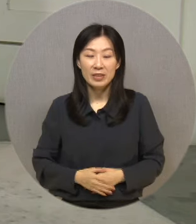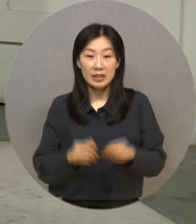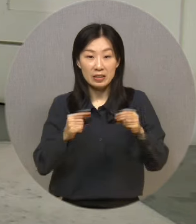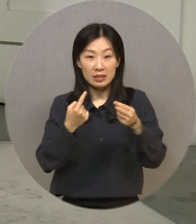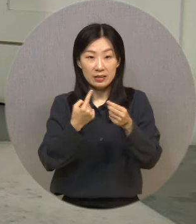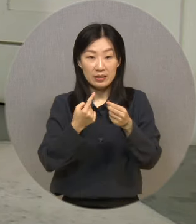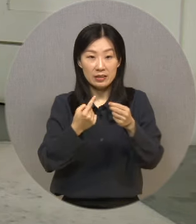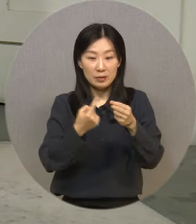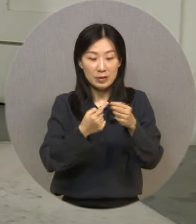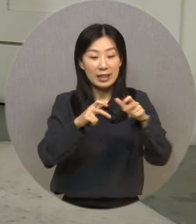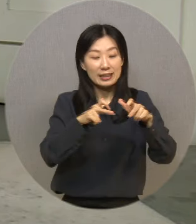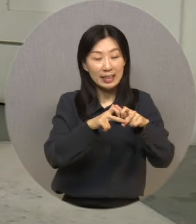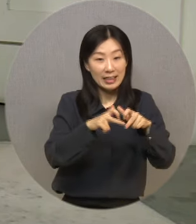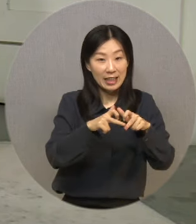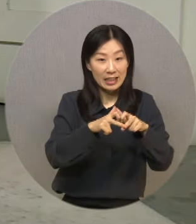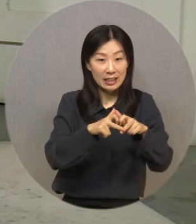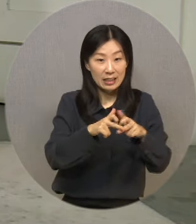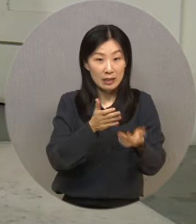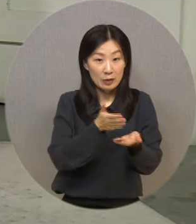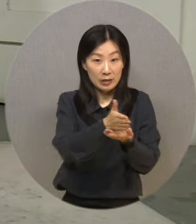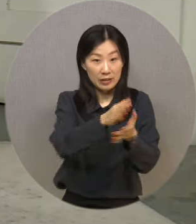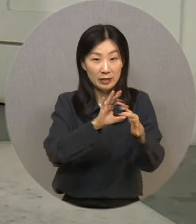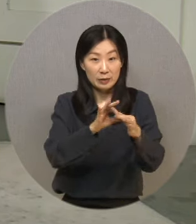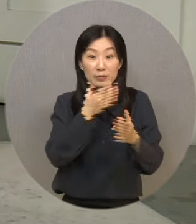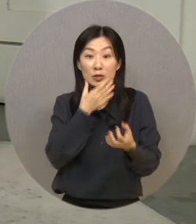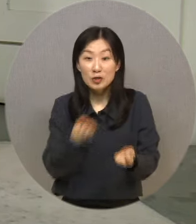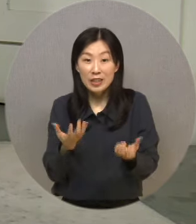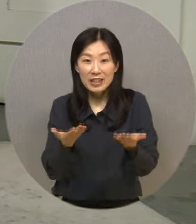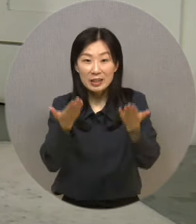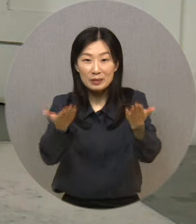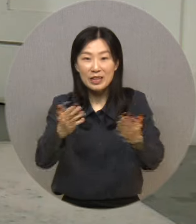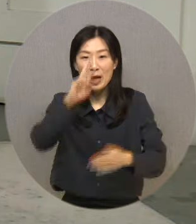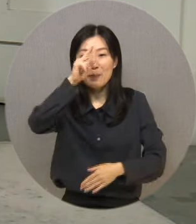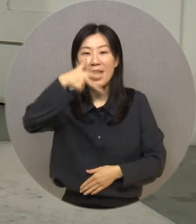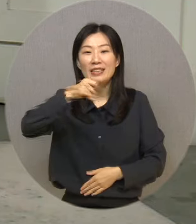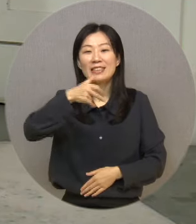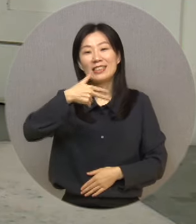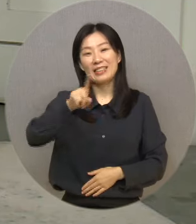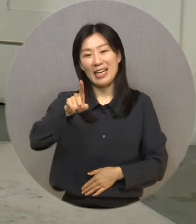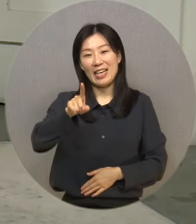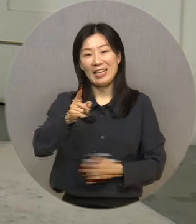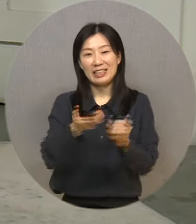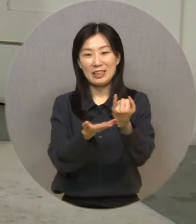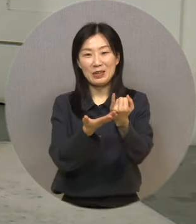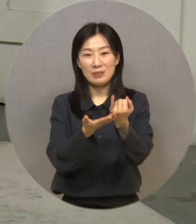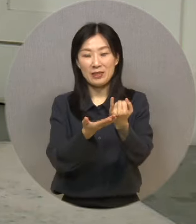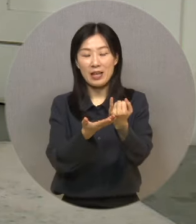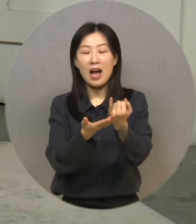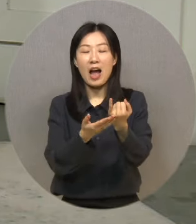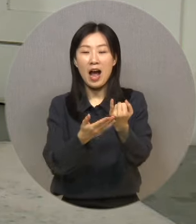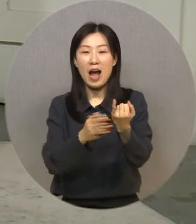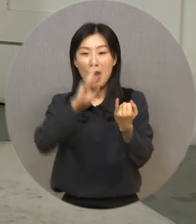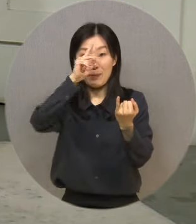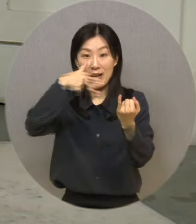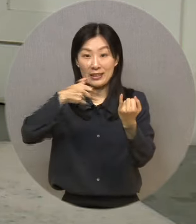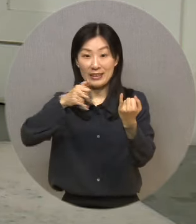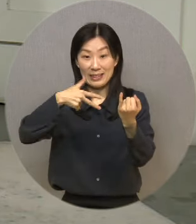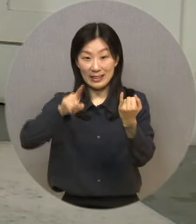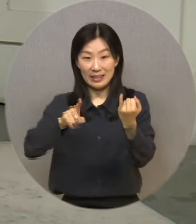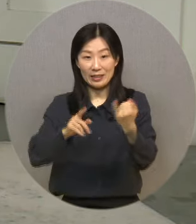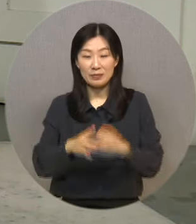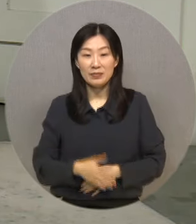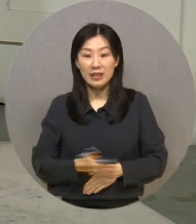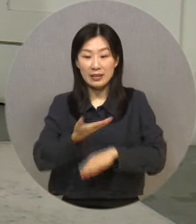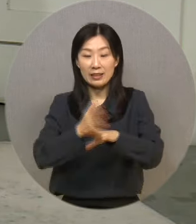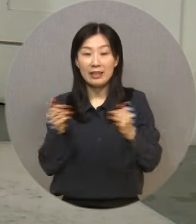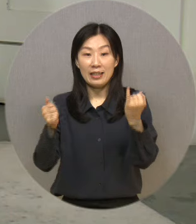부문 우승자를 발표하도록 하겠습니다. 축하드립니다. 박지자님. 박지자님. 박지자님. 네, 다문화